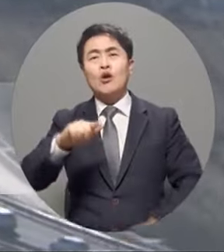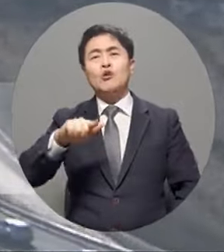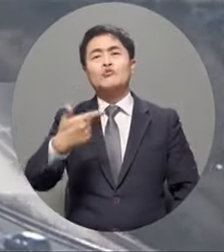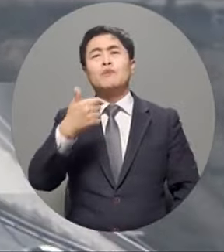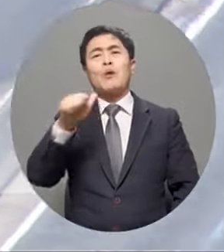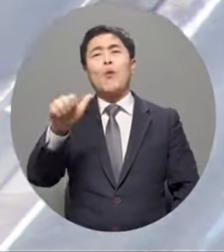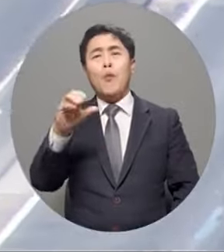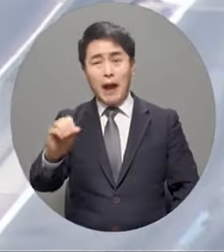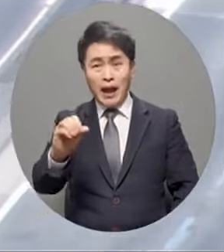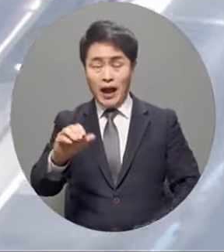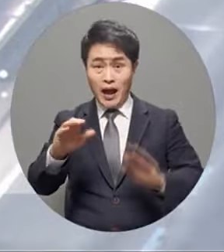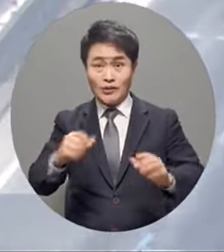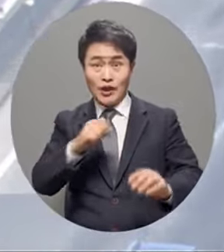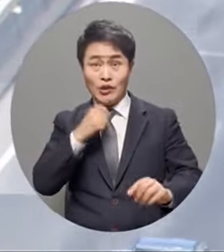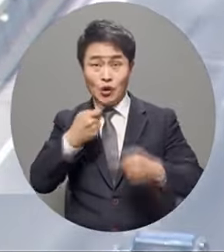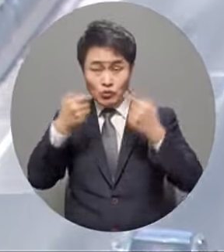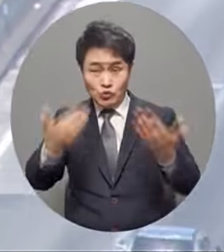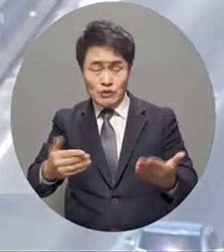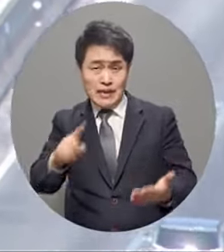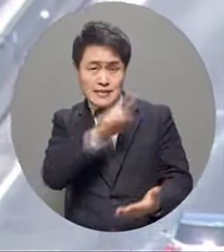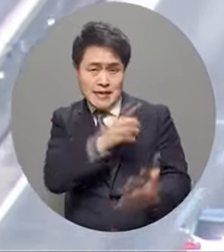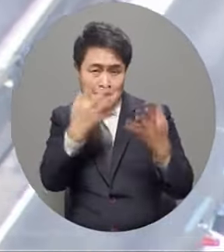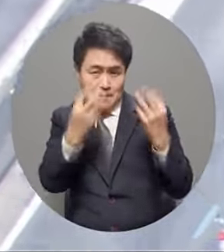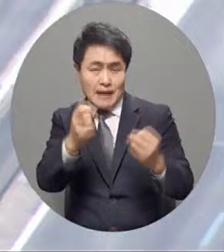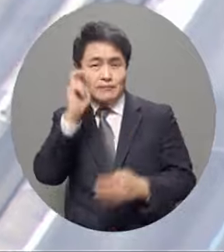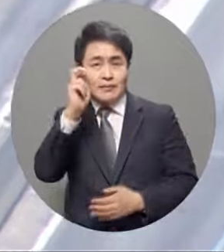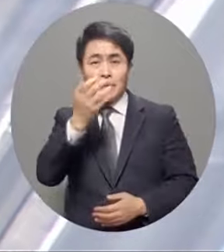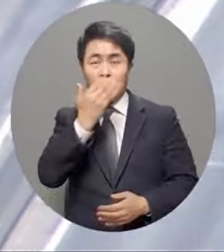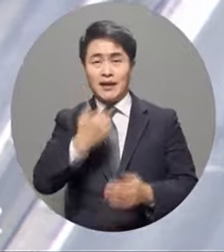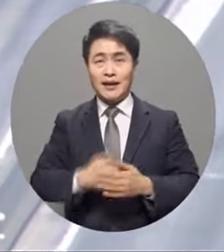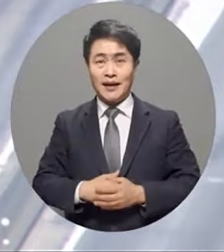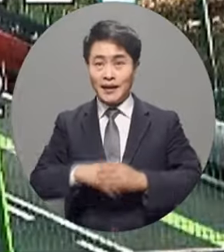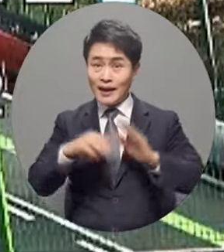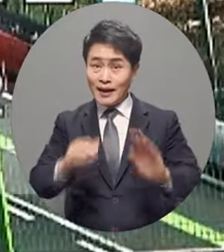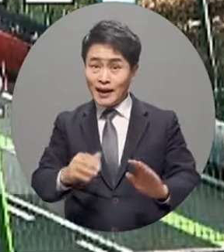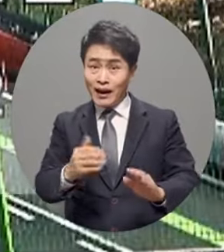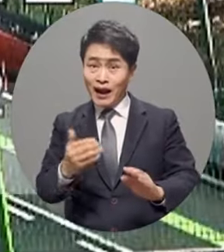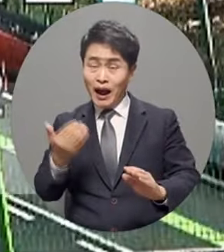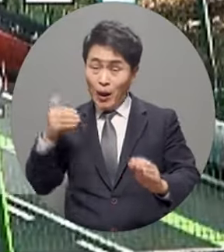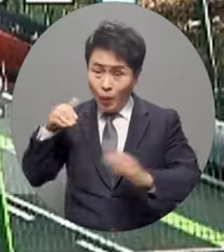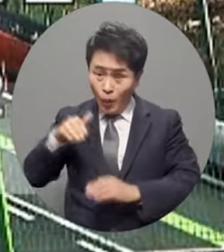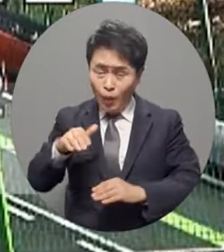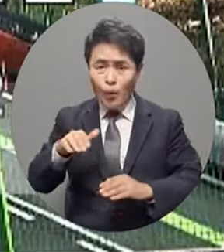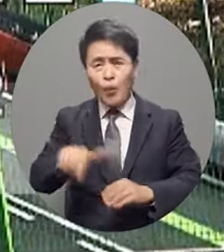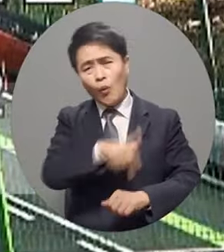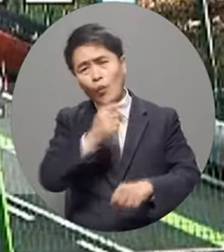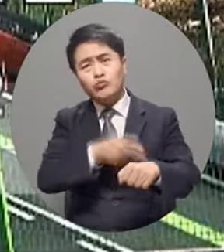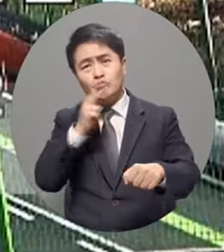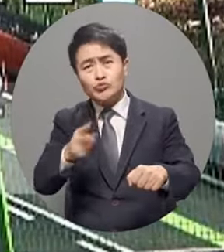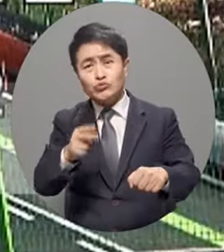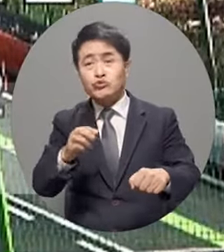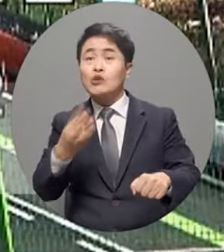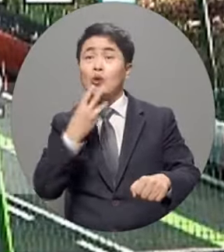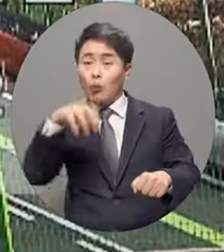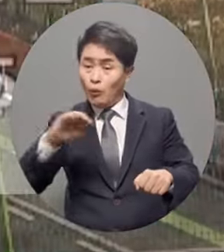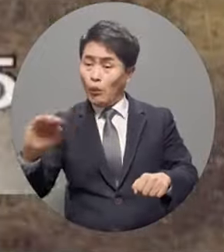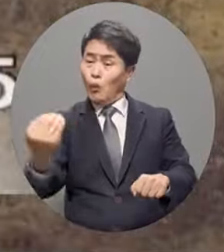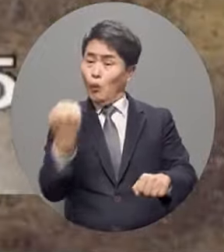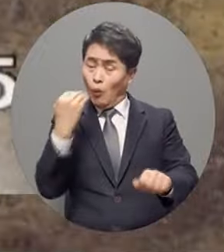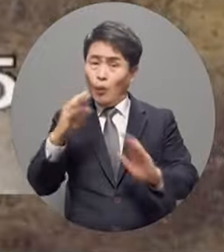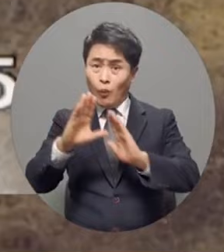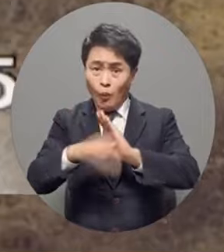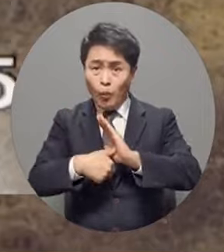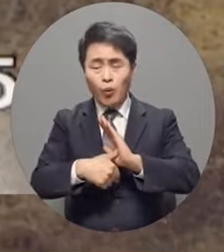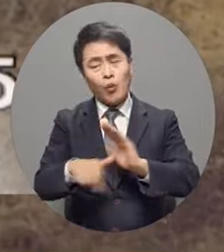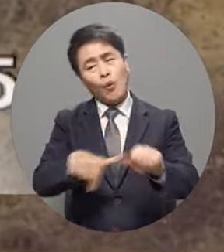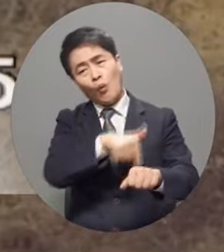대로 연휴 기간 중 가장 많을 것으로 예상됐습니다. 하행선 고향길은 오후 2시, 수도권으로 올라가는 귀경길은